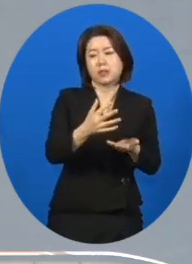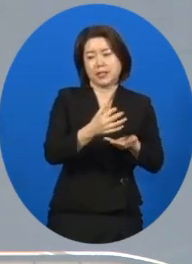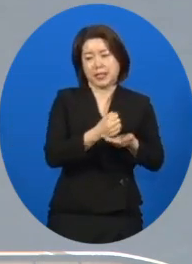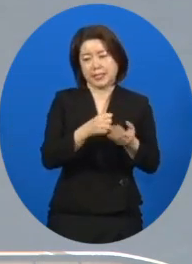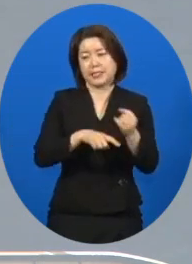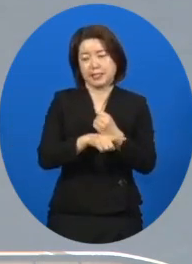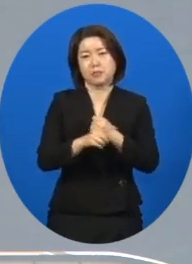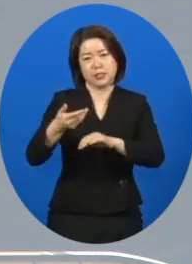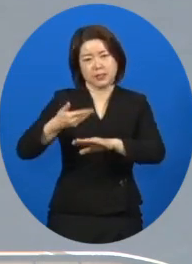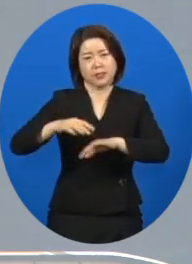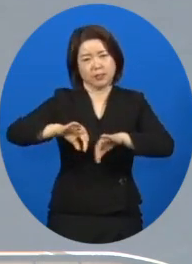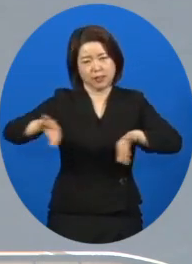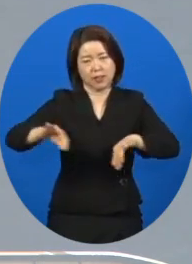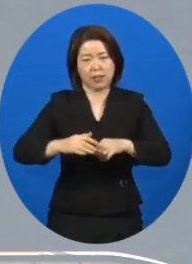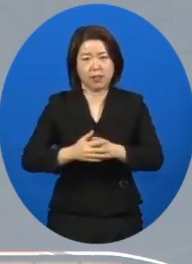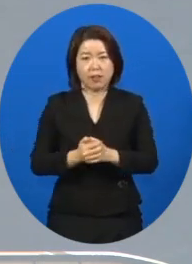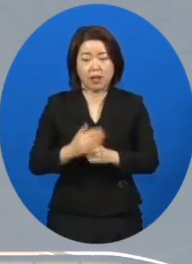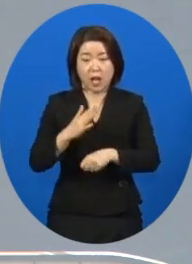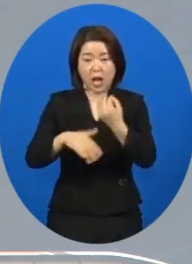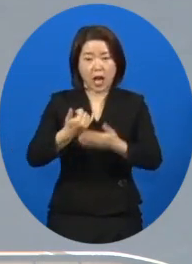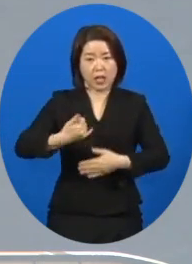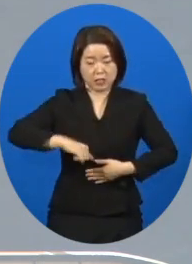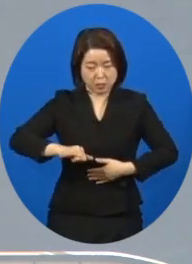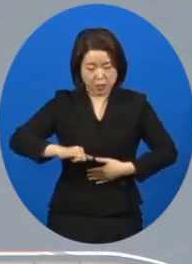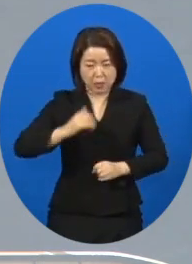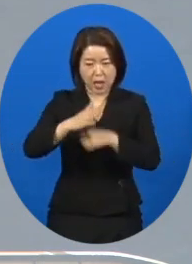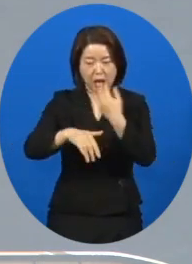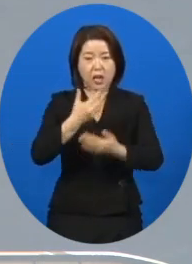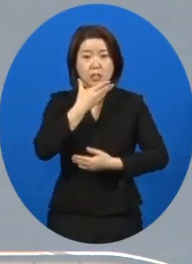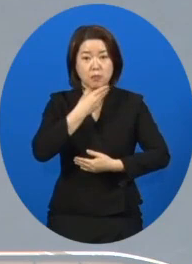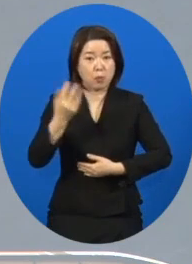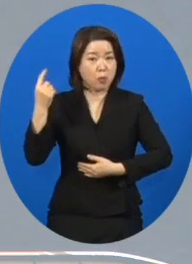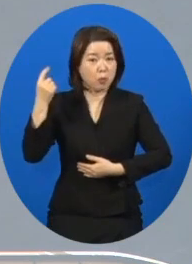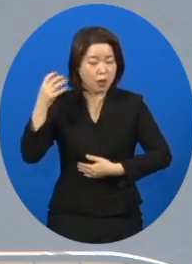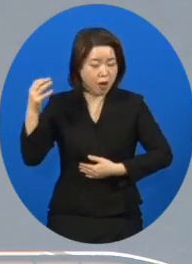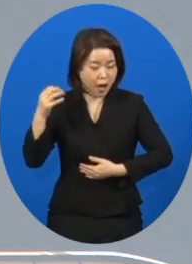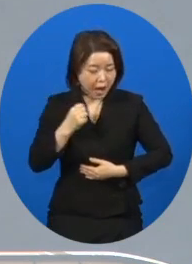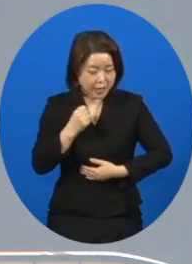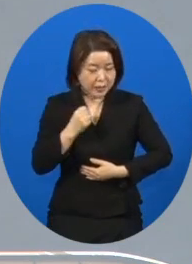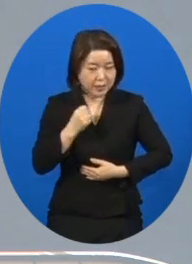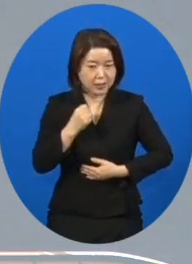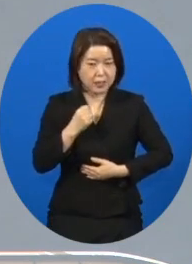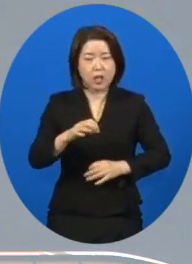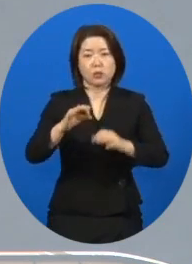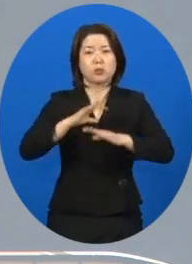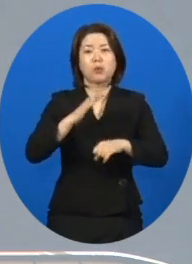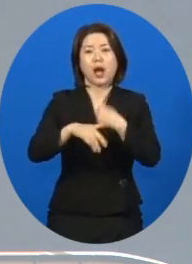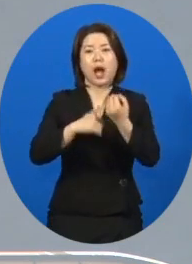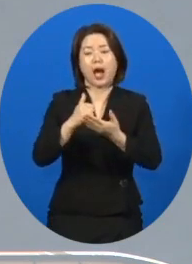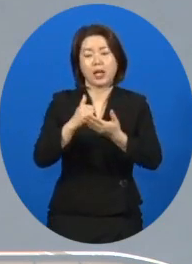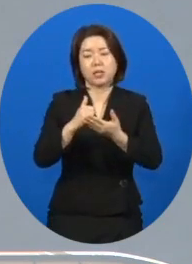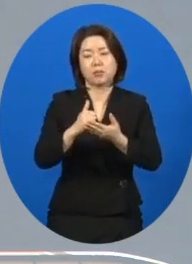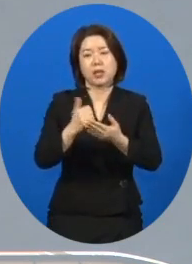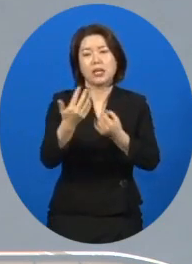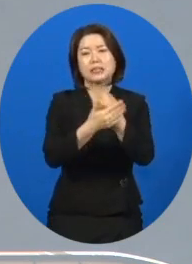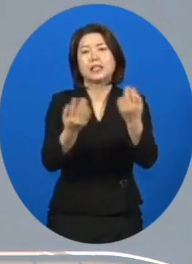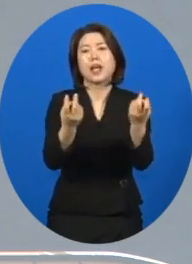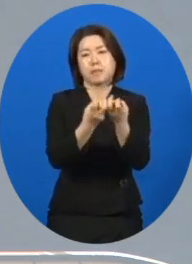헌금은 하나님의 자녀들이 하나님의 복을 누리는 참 놀라운 하나님의 은혜의